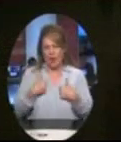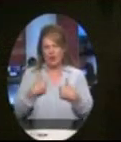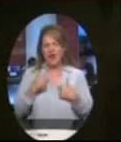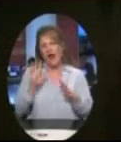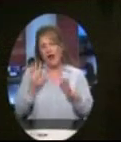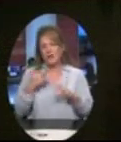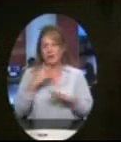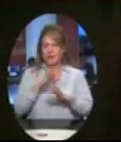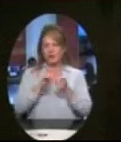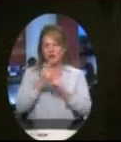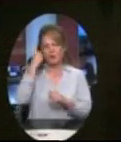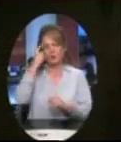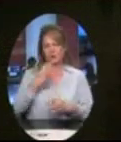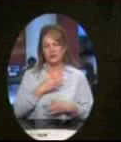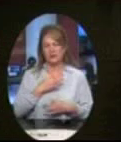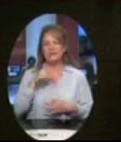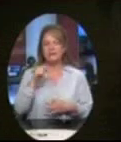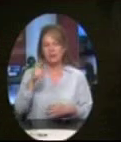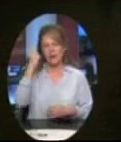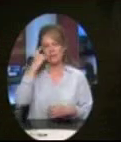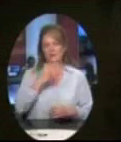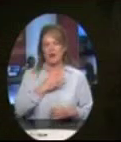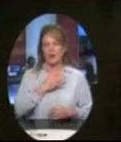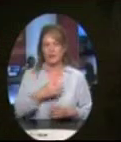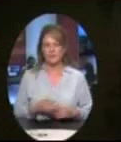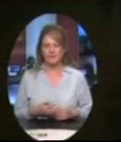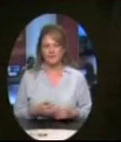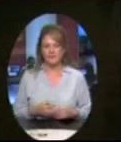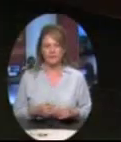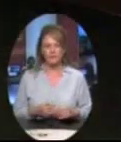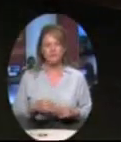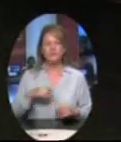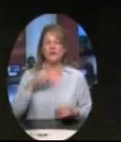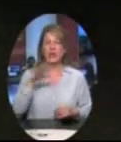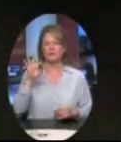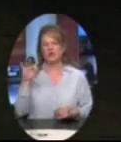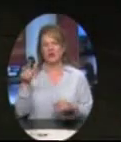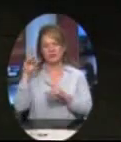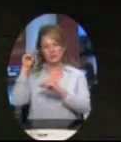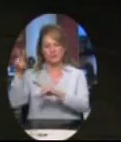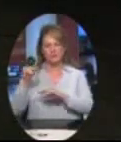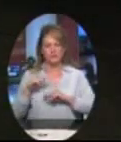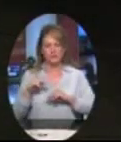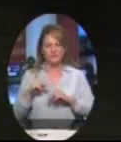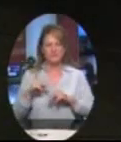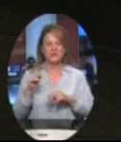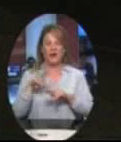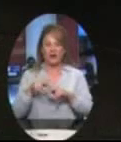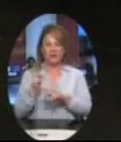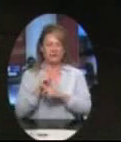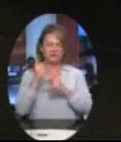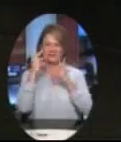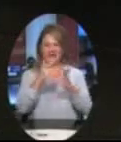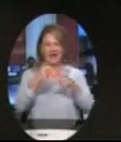לשנות בעמדתי. זאת עמדתה של יהדות התורה. זאת עמדתה גם של ש"ס. המתקפה לא איחרה לבוא, וחבר הכנסת